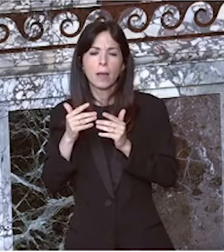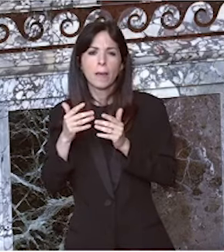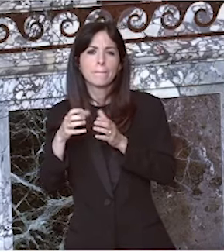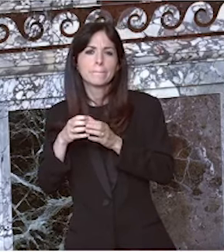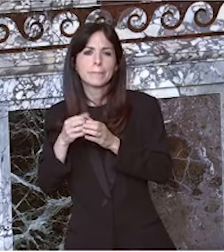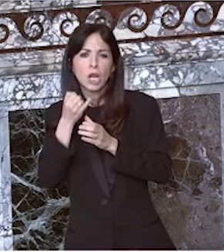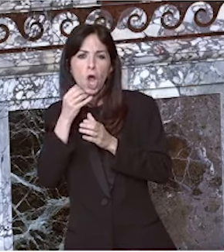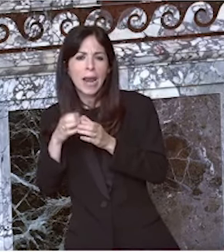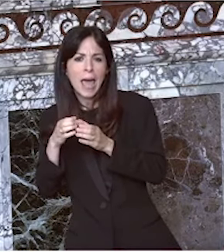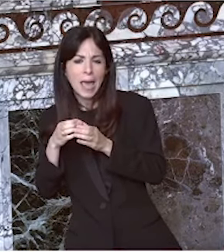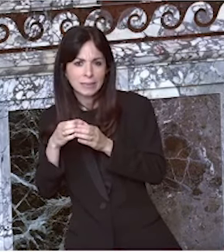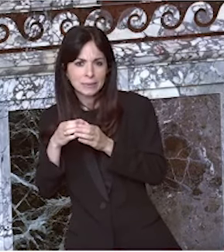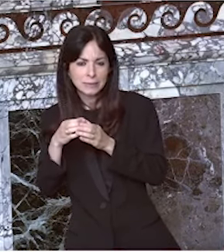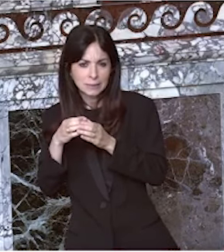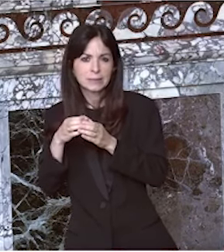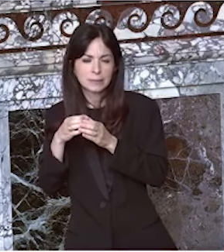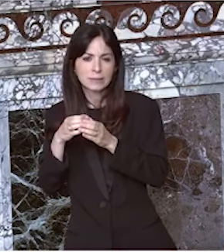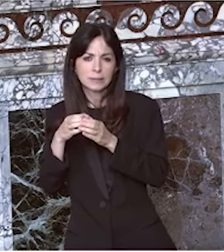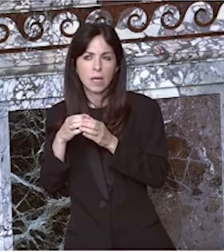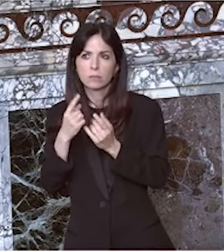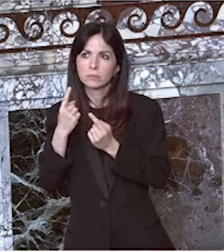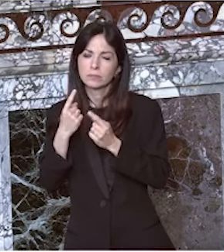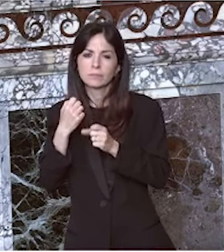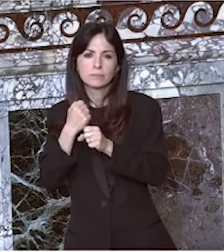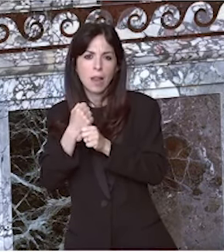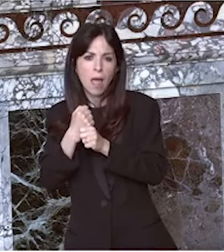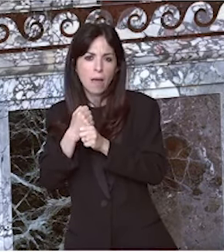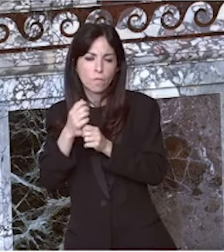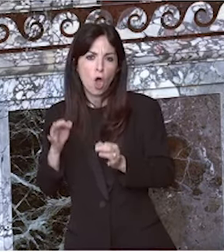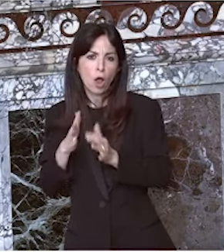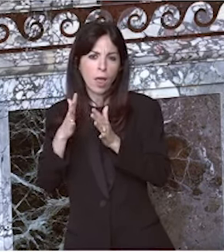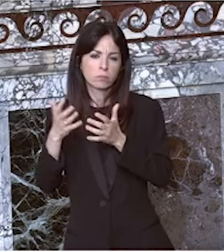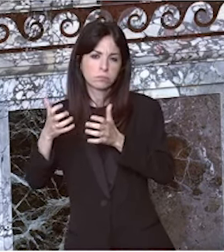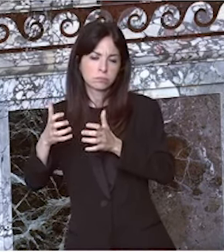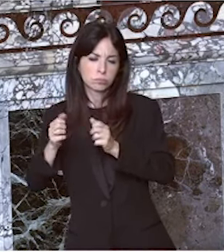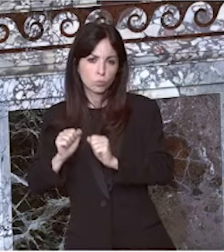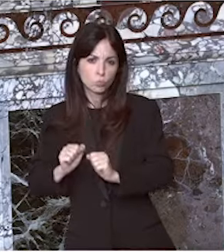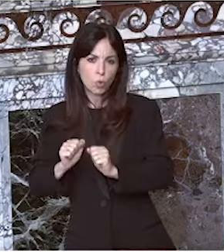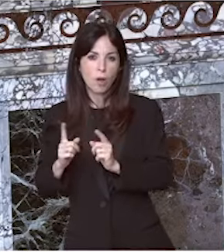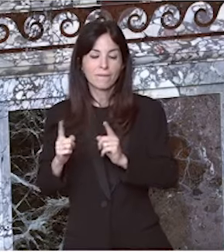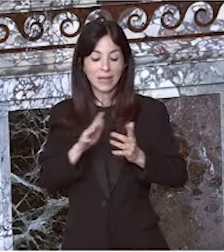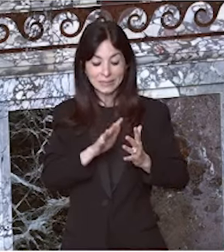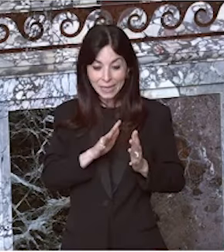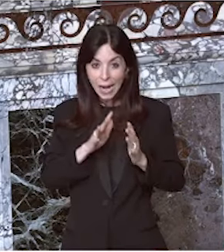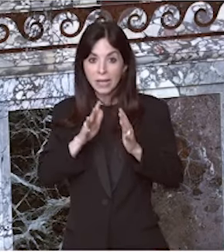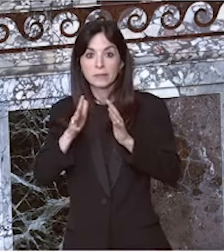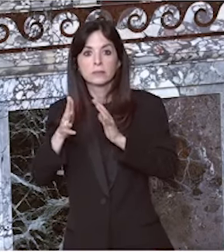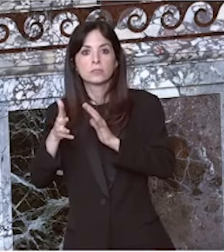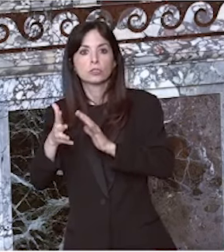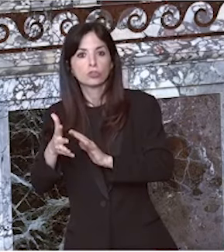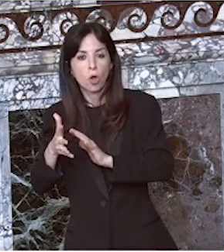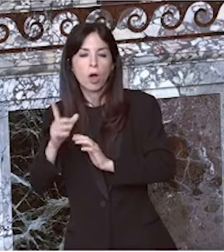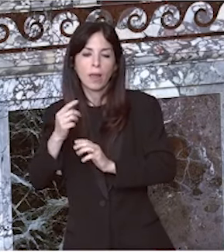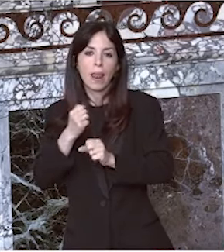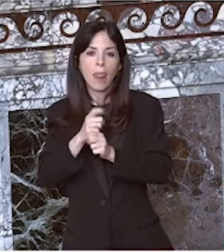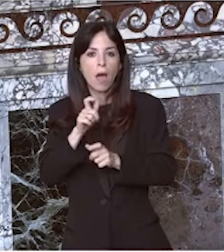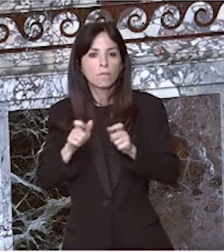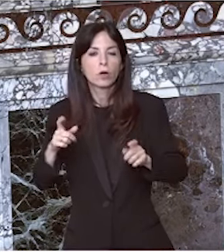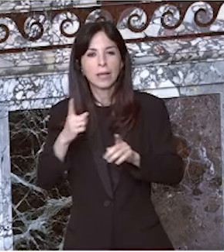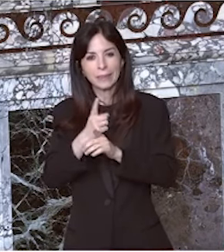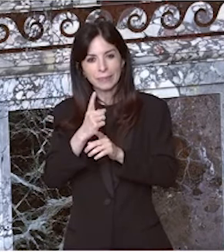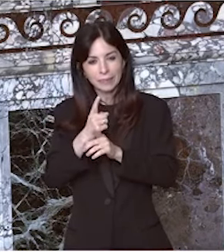minoranza le occasioni di impiego potrebbero ridursi. Nella fase di transizione servirà accompagnare i lavoratori